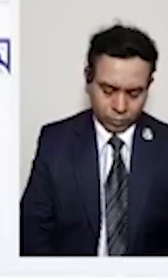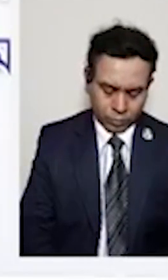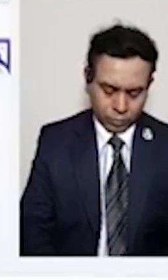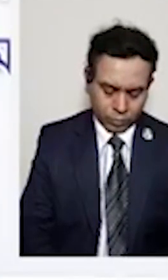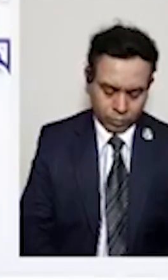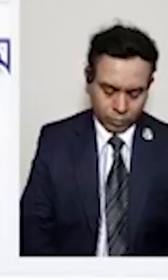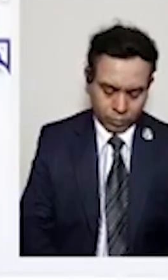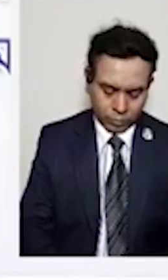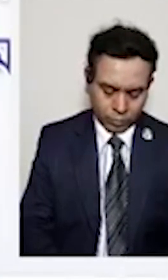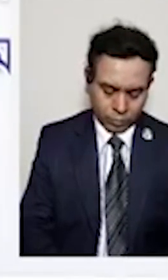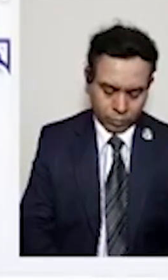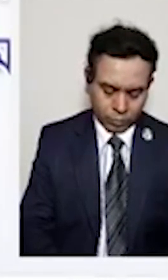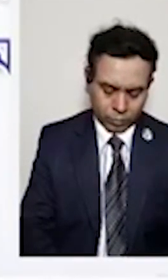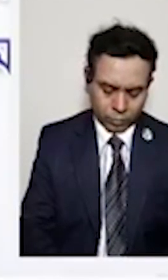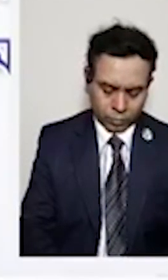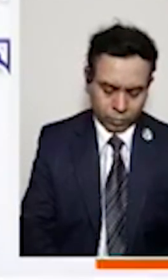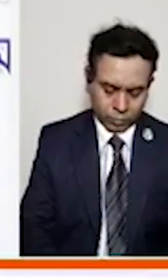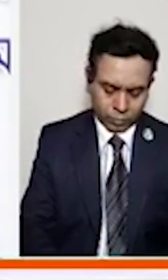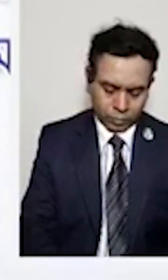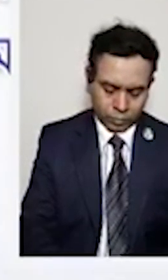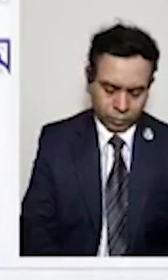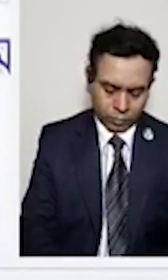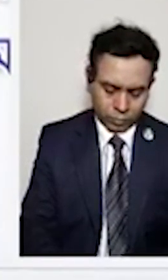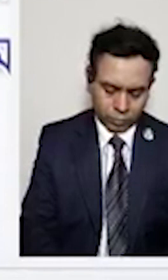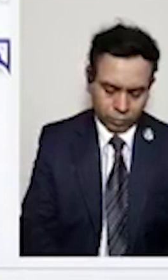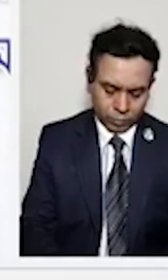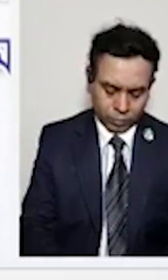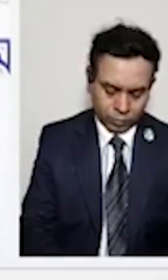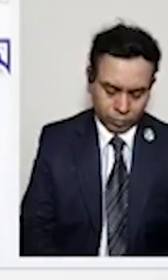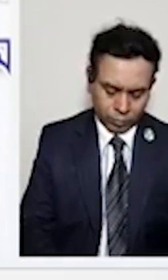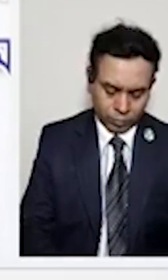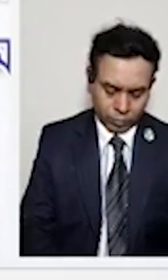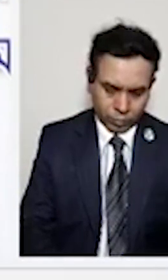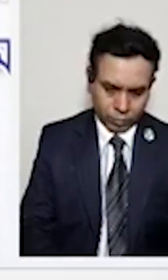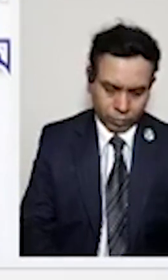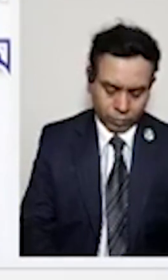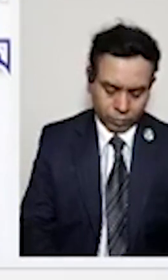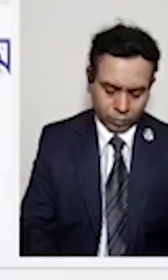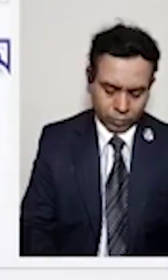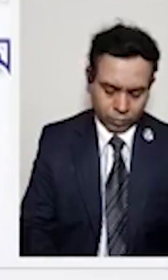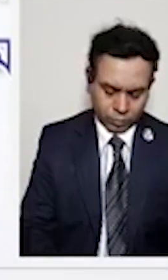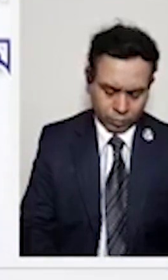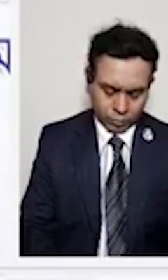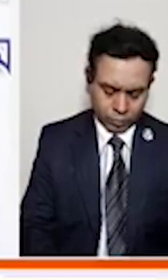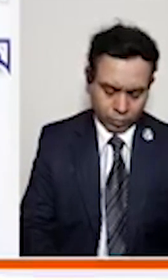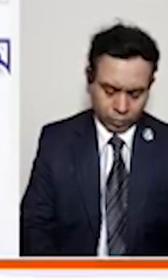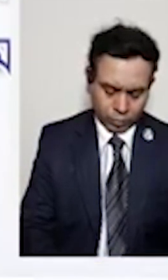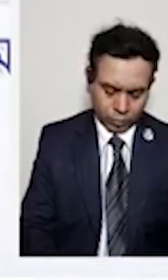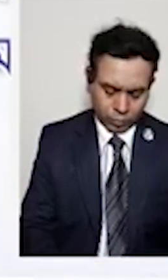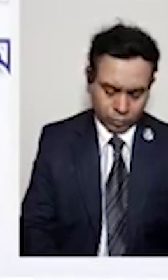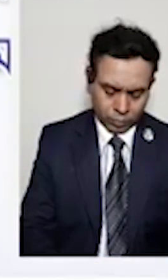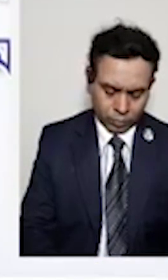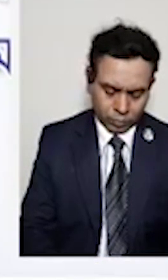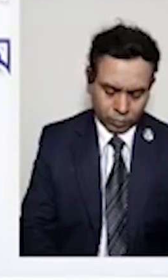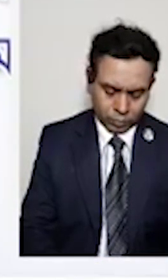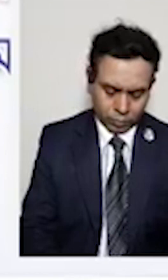আসসালামু আলাইকুম, আমি অধ্যাপক ডাক্তার নাসিমা সুলতানা, অতিরিক্ত মহাপরিচালক স্বাস্থ্য অধিদপ্তর। প্রতিদিনের মতো আজও কোভিড-19 দৈনিক স্বাস্থ্য